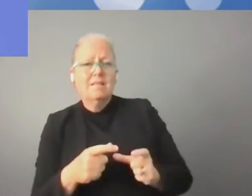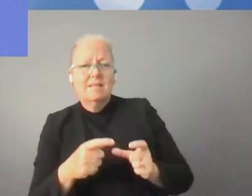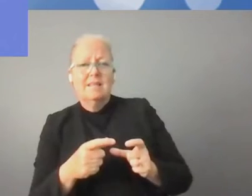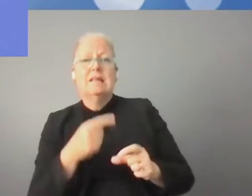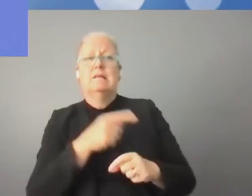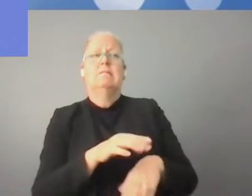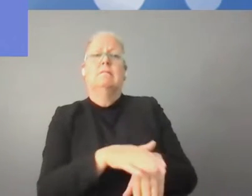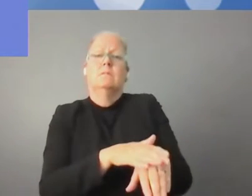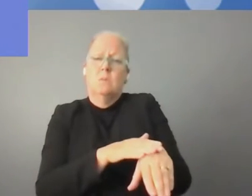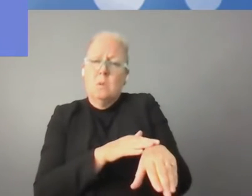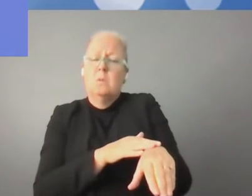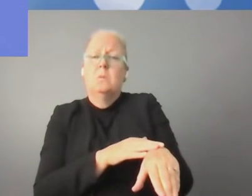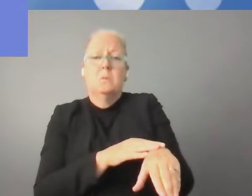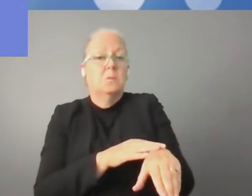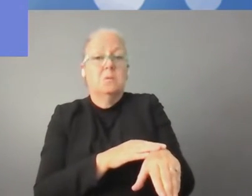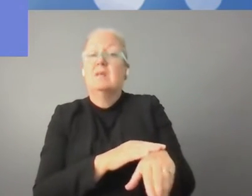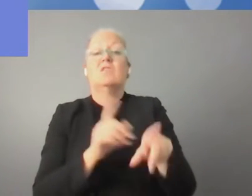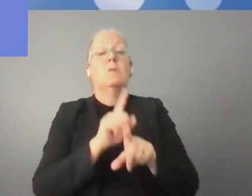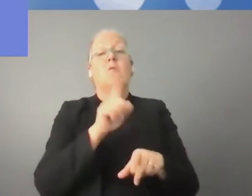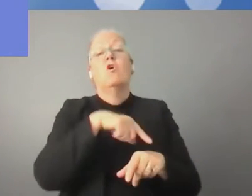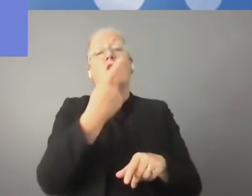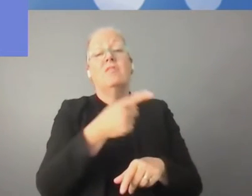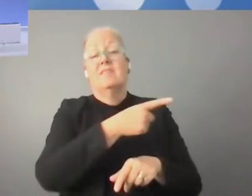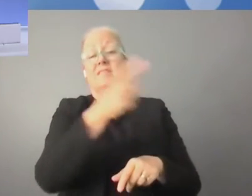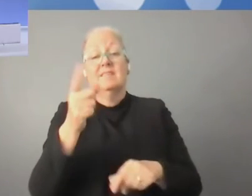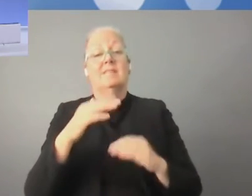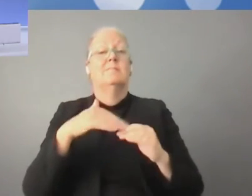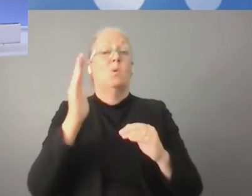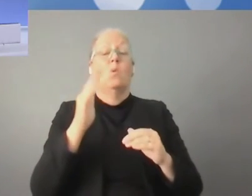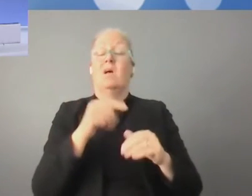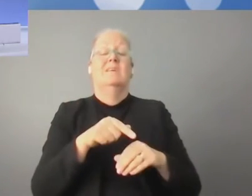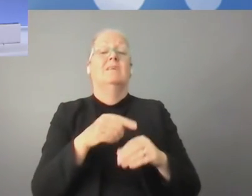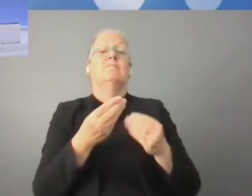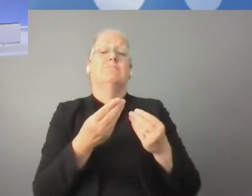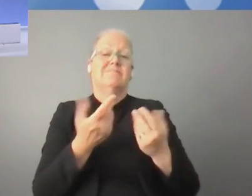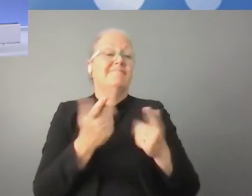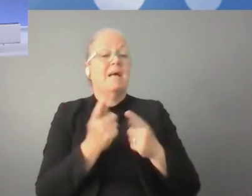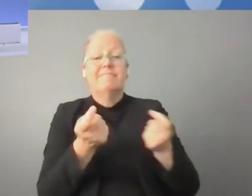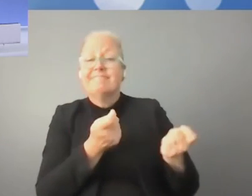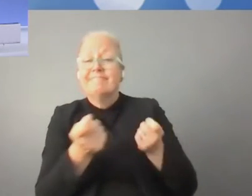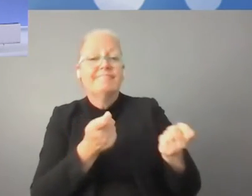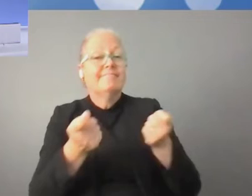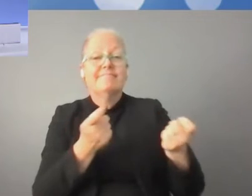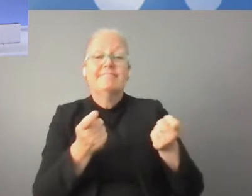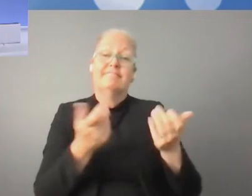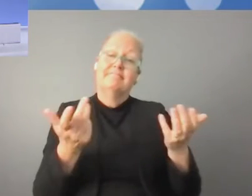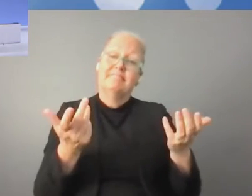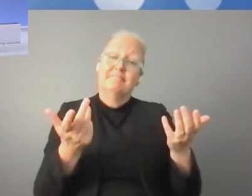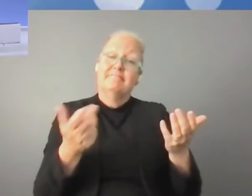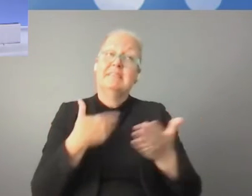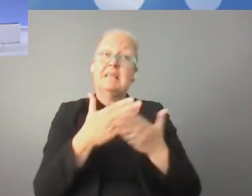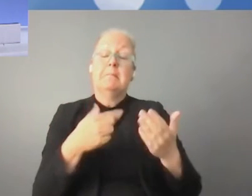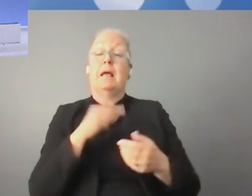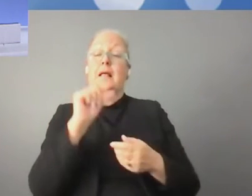и средние предприятия лучше справлялись с внедрением цифровых технологий. Во многих странах